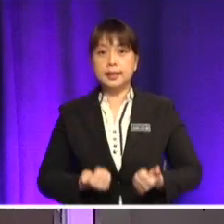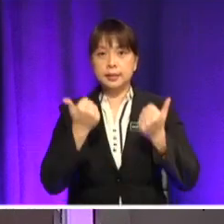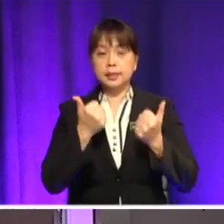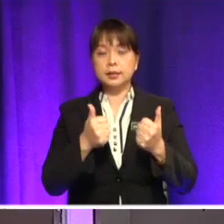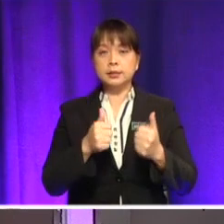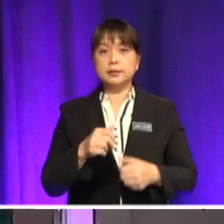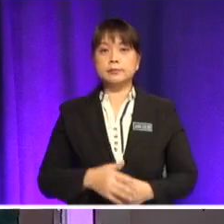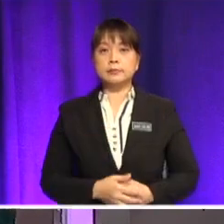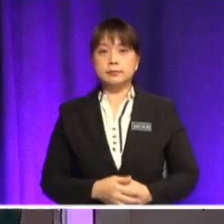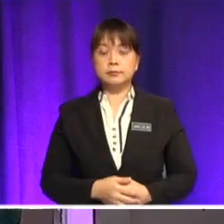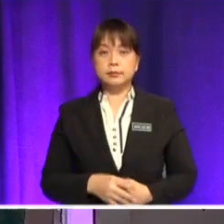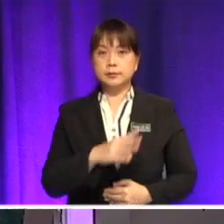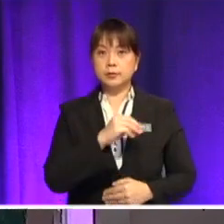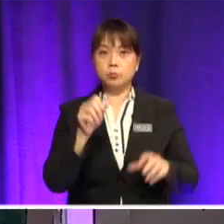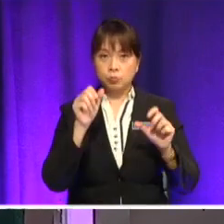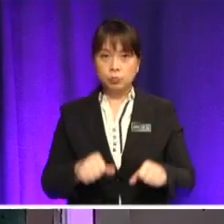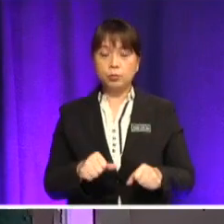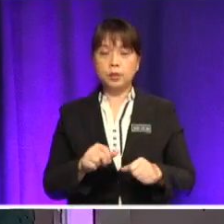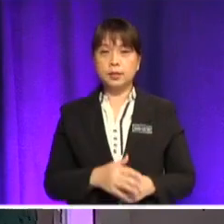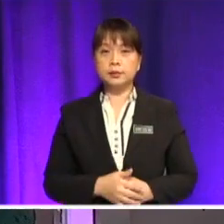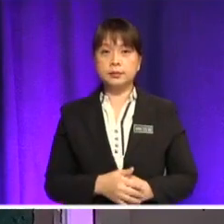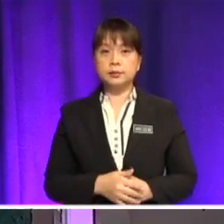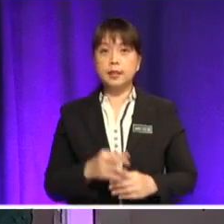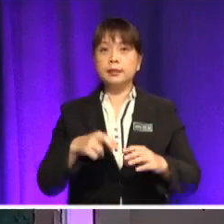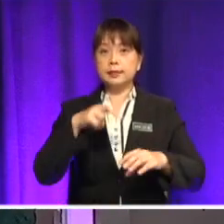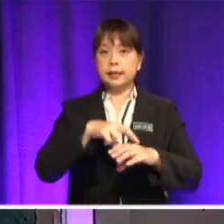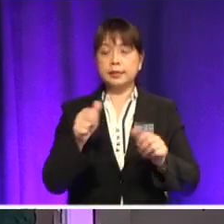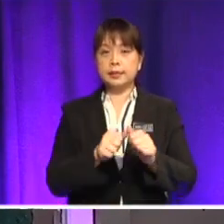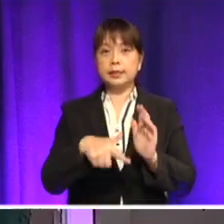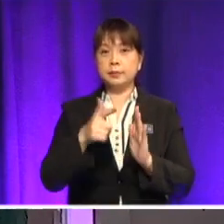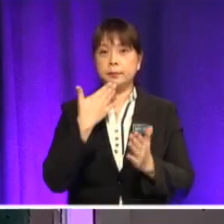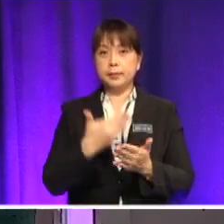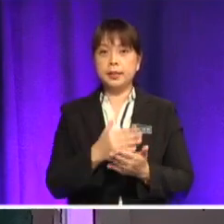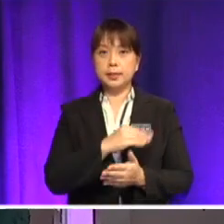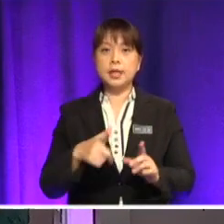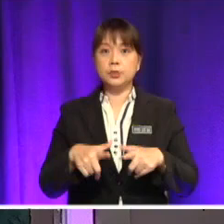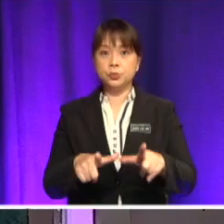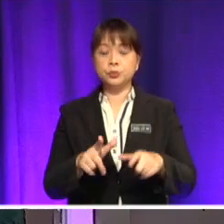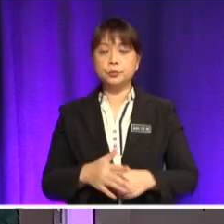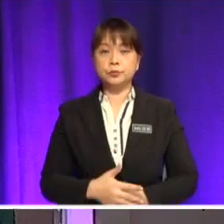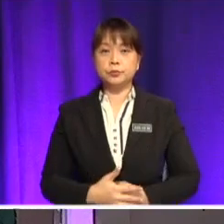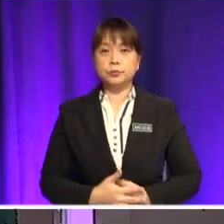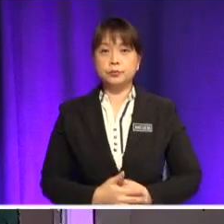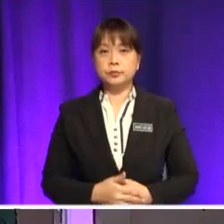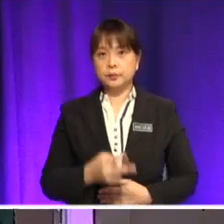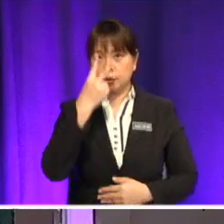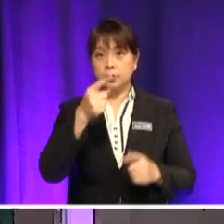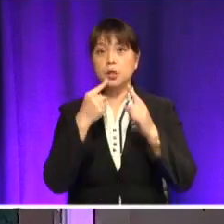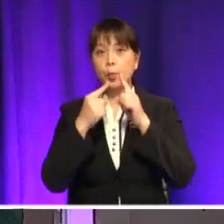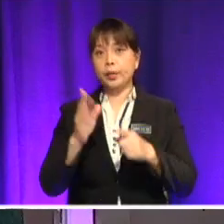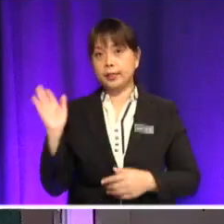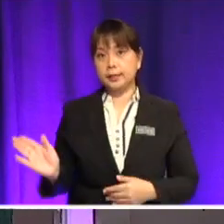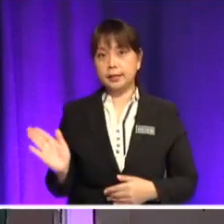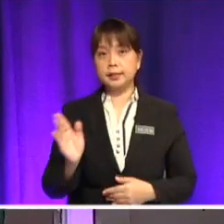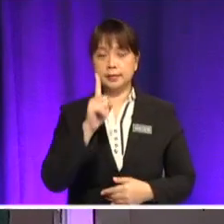lebih Lajulah dengan lebih lebih baik ya seterusnya ini jawabannya Betul lah jawabannya Indonesiaku tadi satu markas